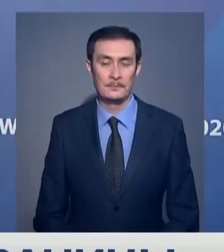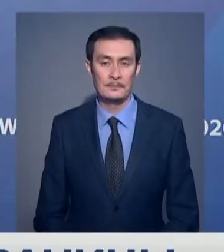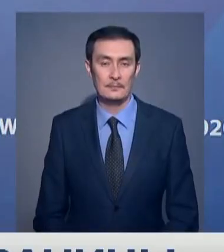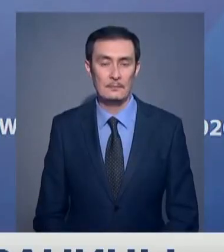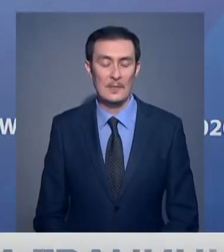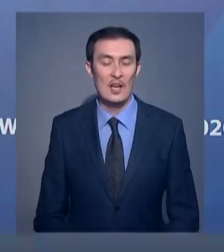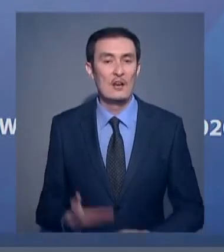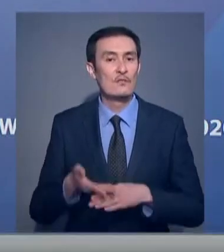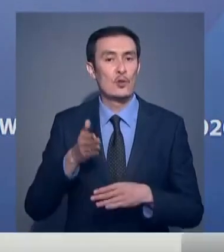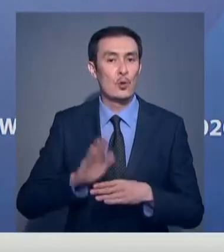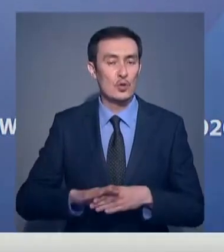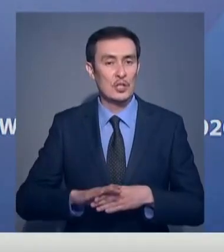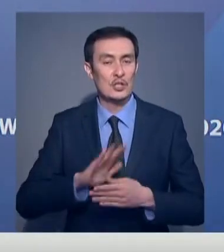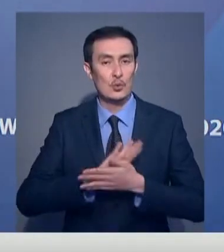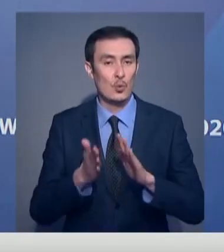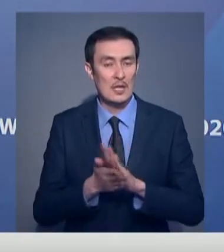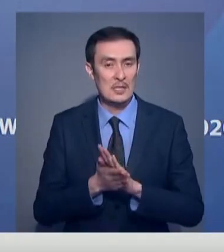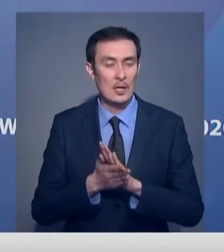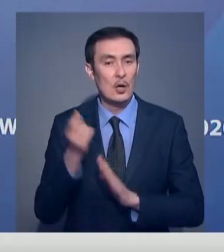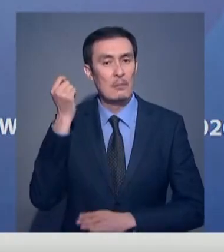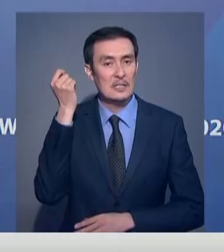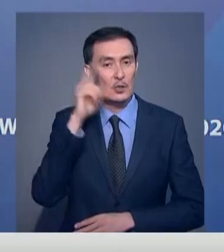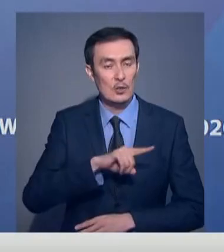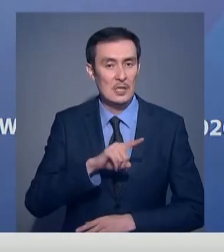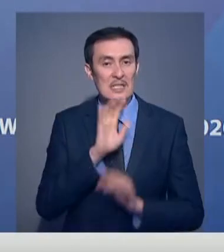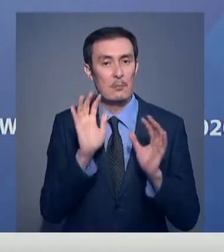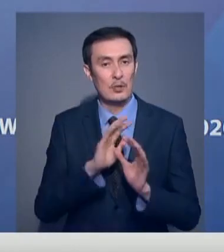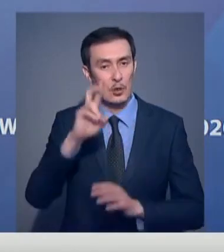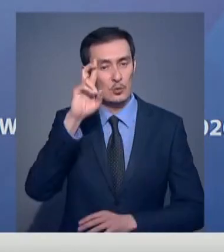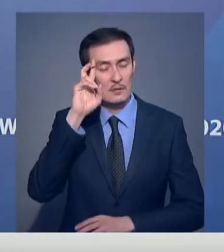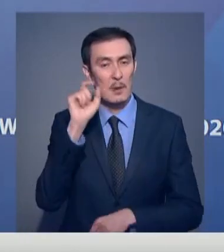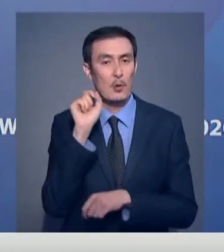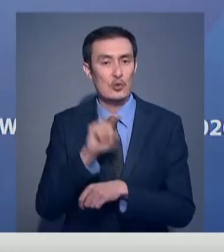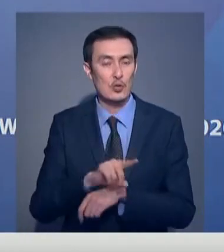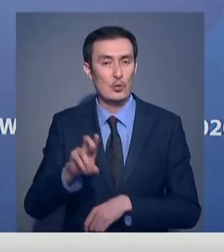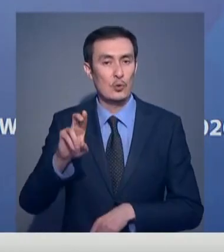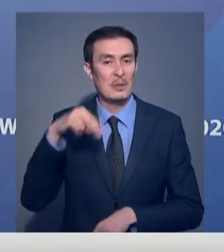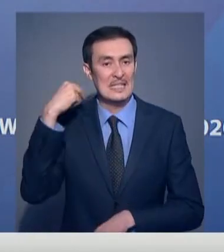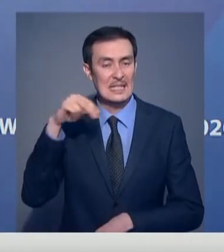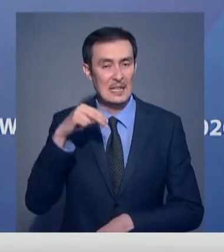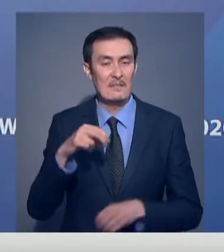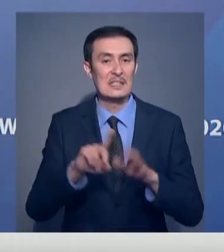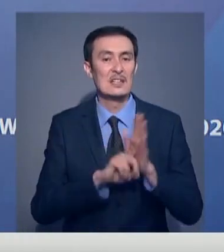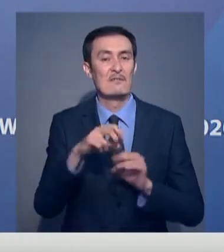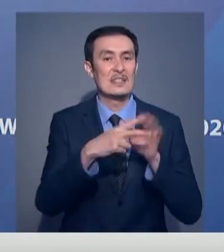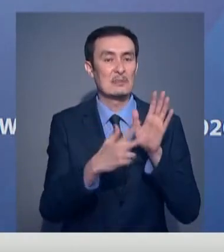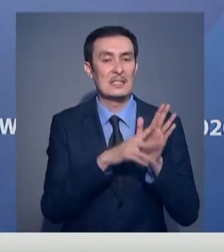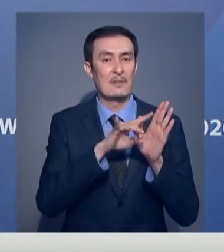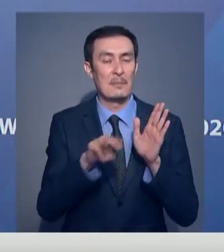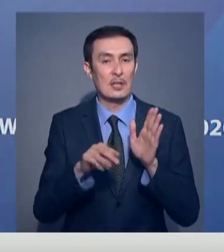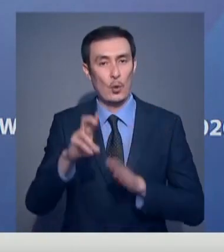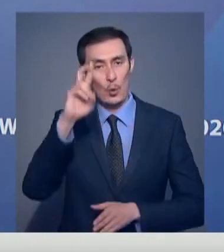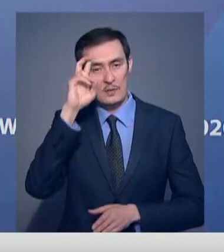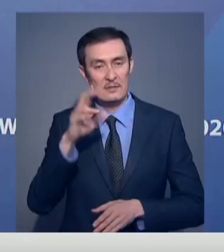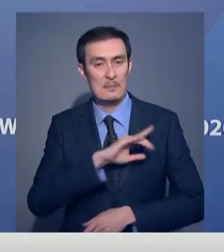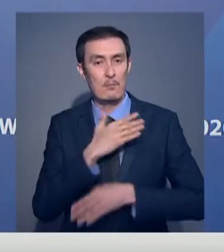В сложных ситуациях познается забота государства о своих гражданах. По поручению президента с 18 марта из-за рубежа силами государства